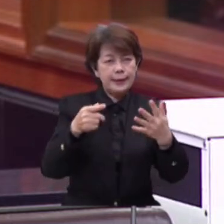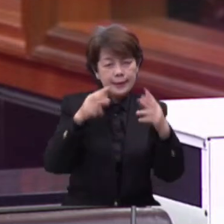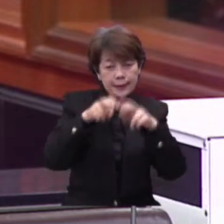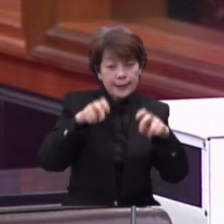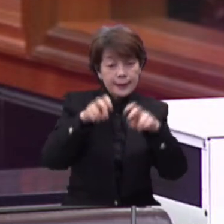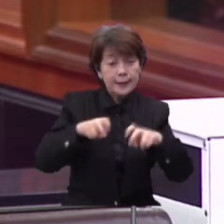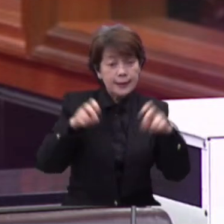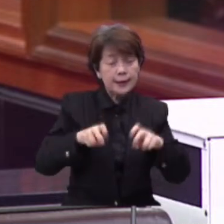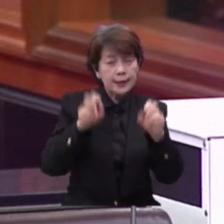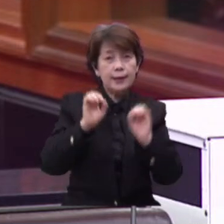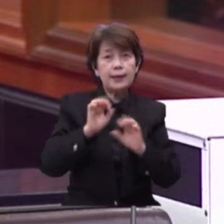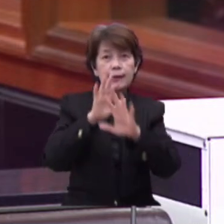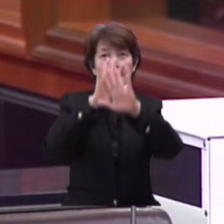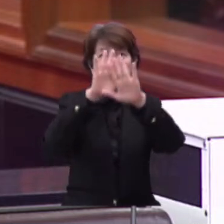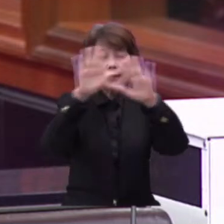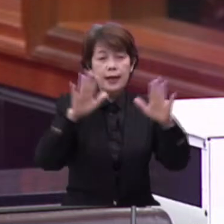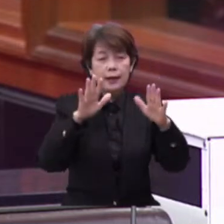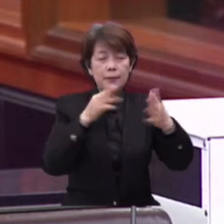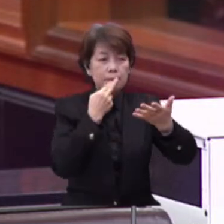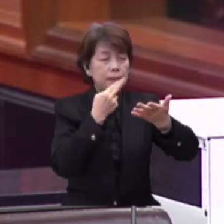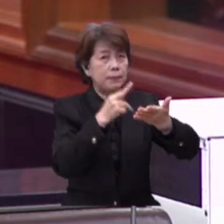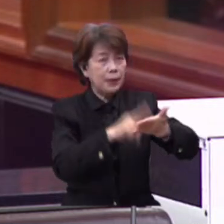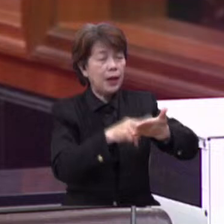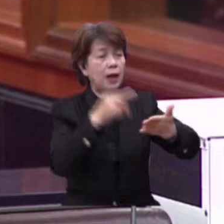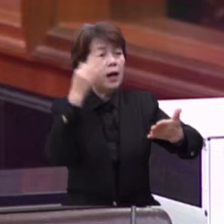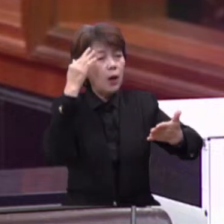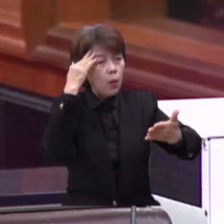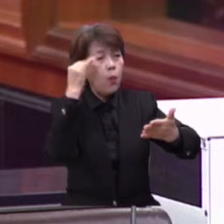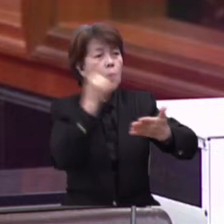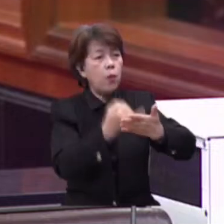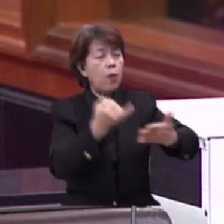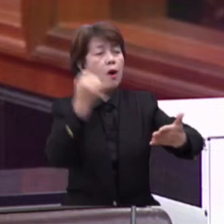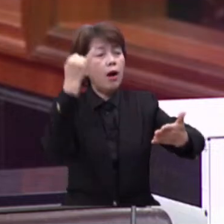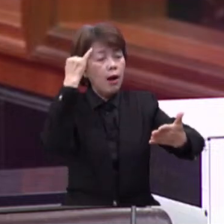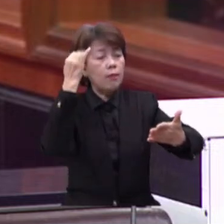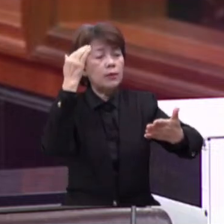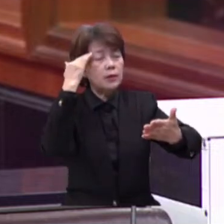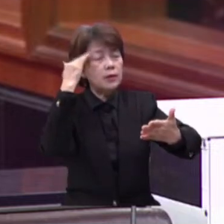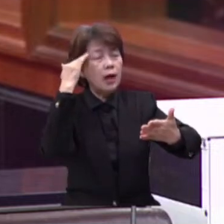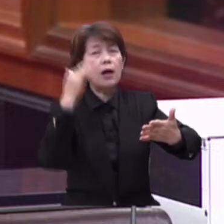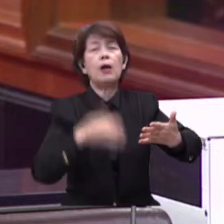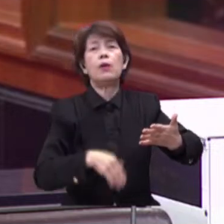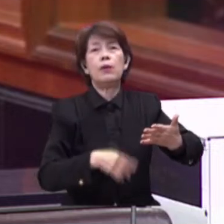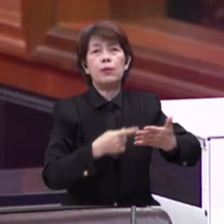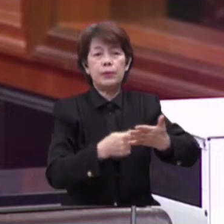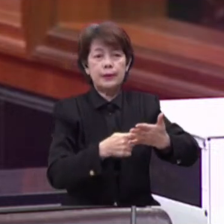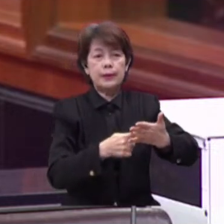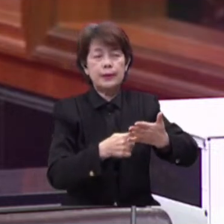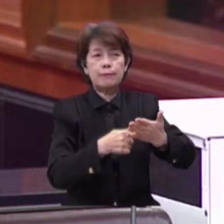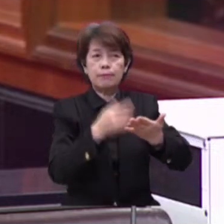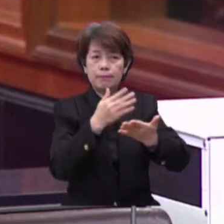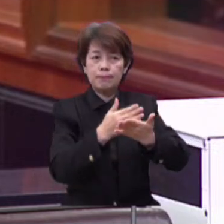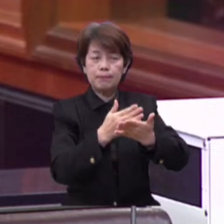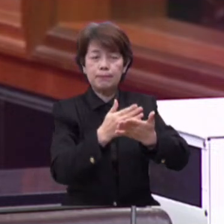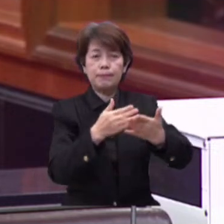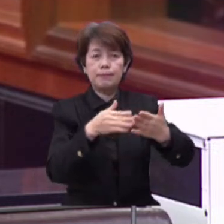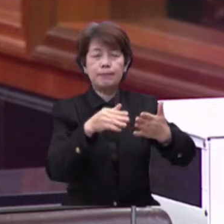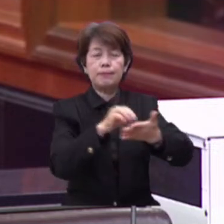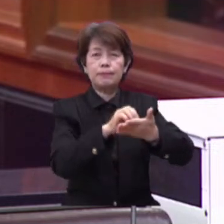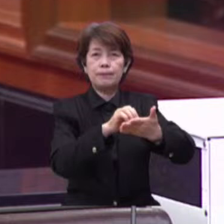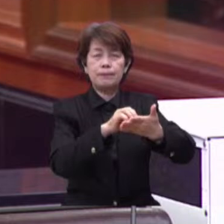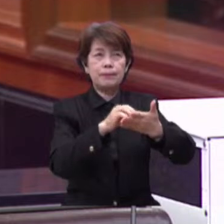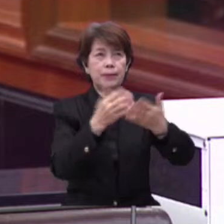kita tahu ya mana tahu ilmu ataupun dengan pengetahuan yang ada itu kita boleh mengelakkannya di masa hadapan